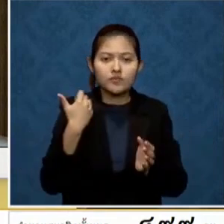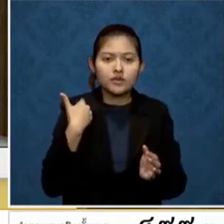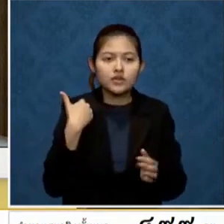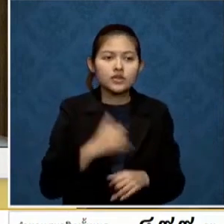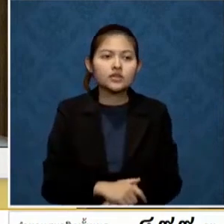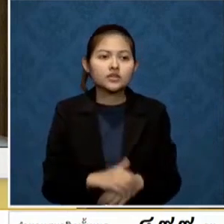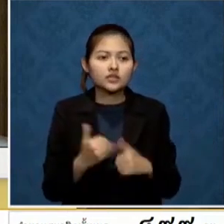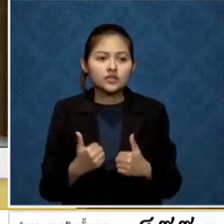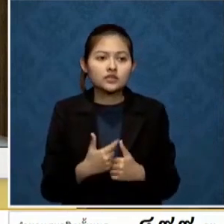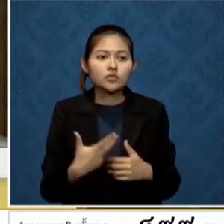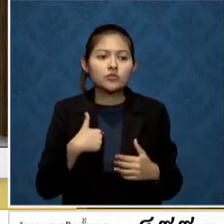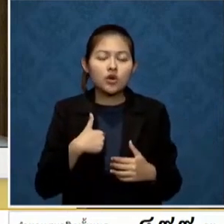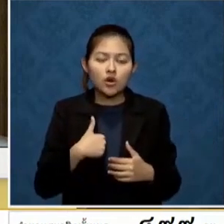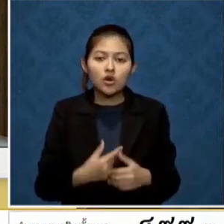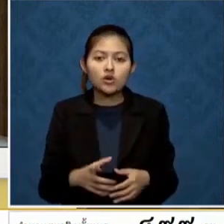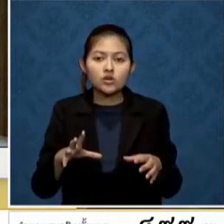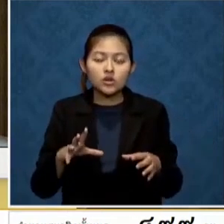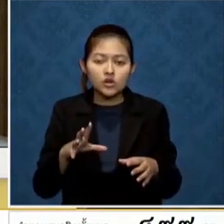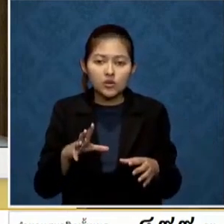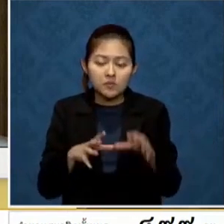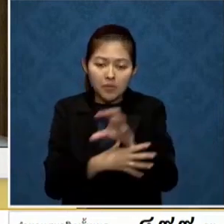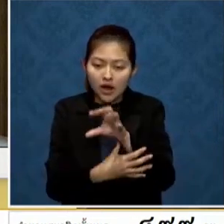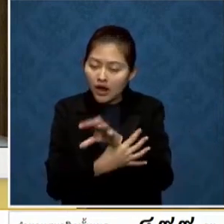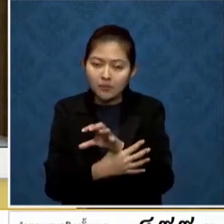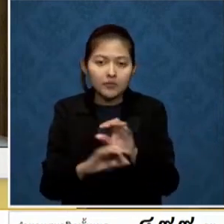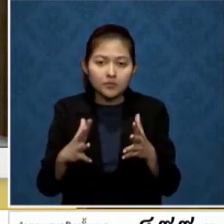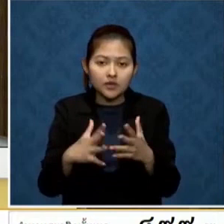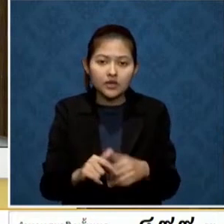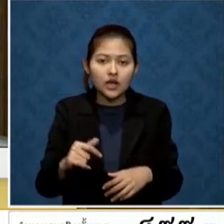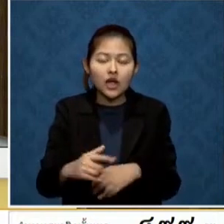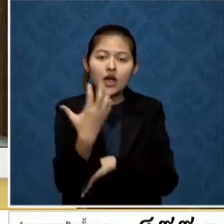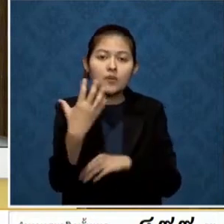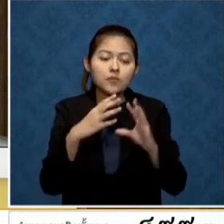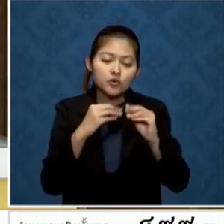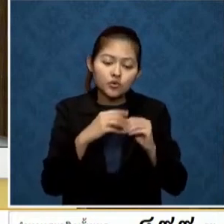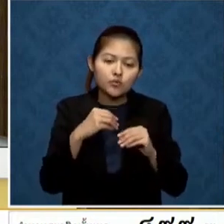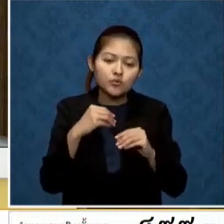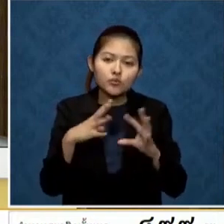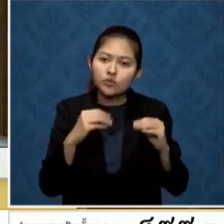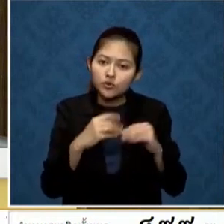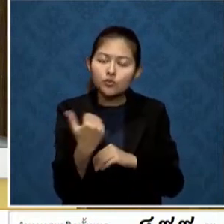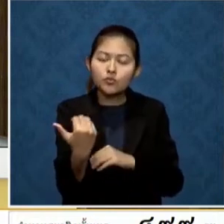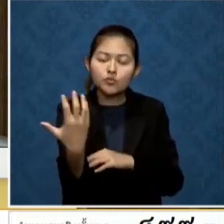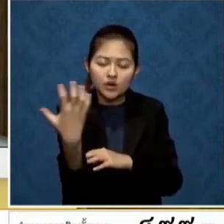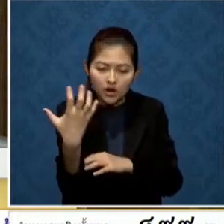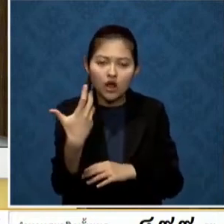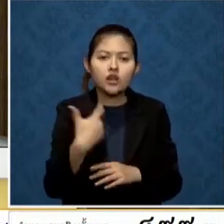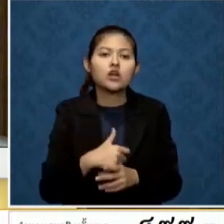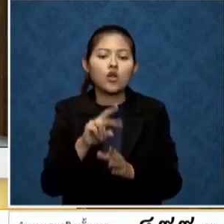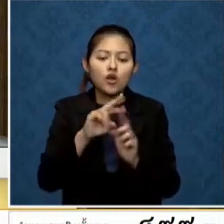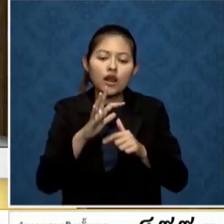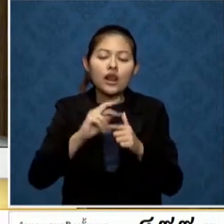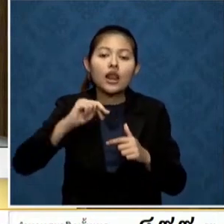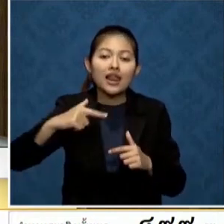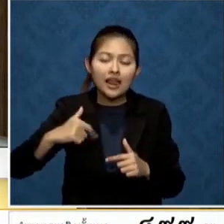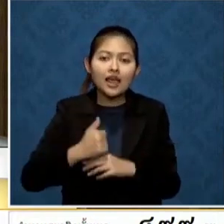นี้ผมก็ต้องย้ำข้อเสริผมอีกรอบนึงครับว่าผมไม่ได้บังคับนะครับว่าการประชุมทุกครั้งจะต้องมีการถ่ายทอดสดมีการเปิดช่องในตัวร่างข้อบังคับผมว่า